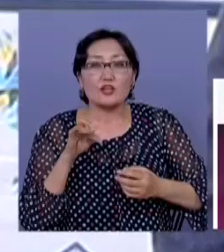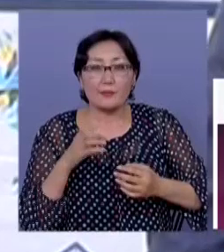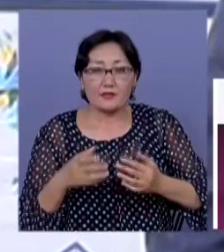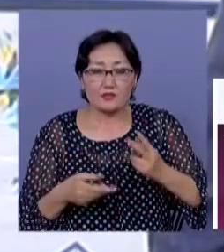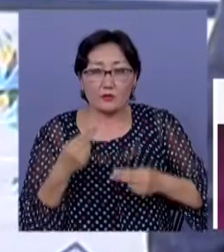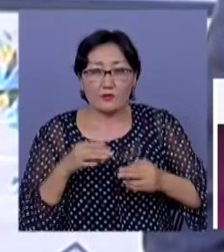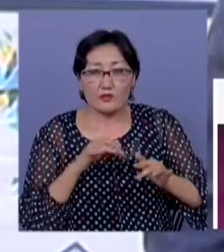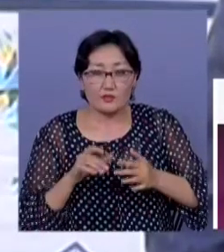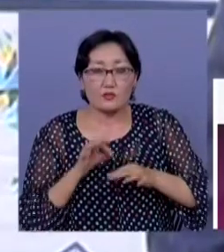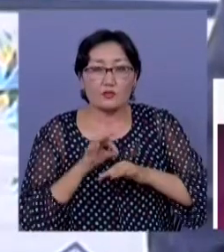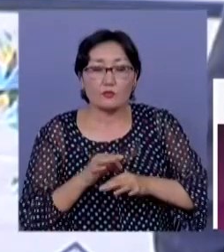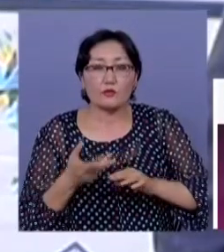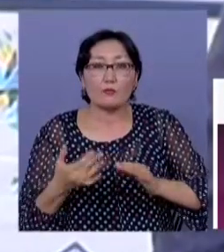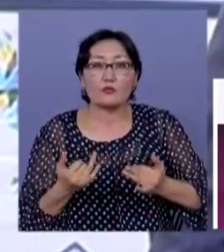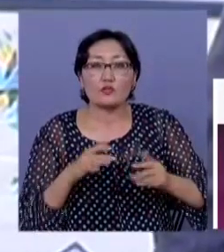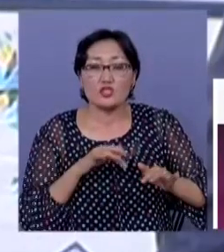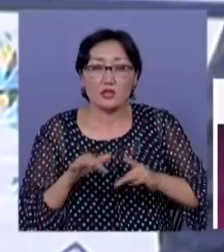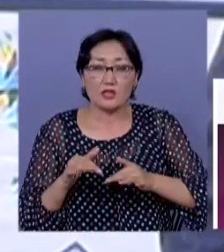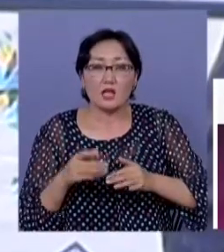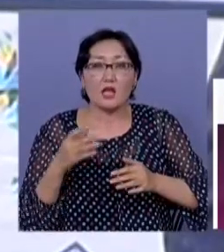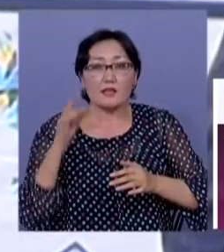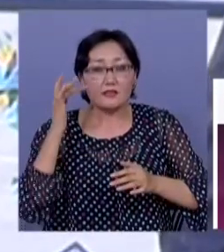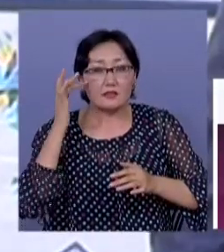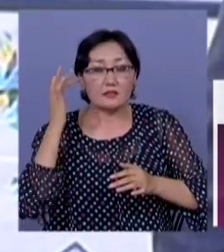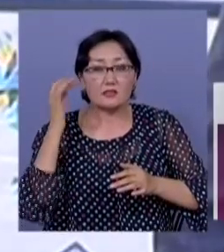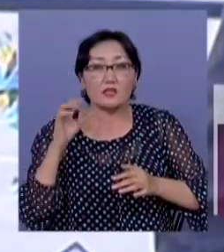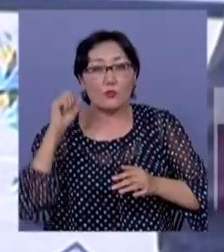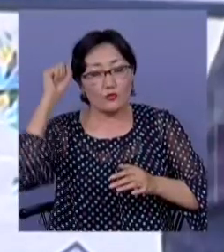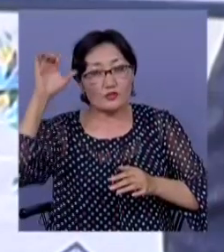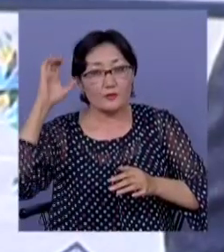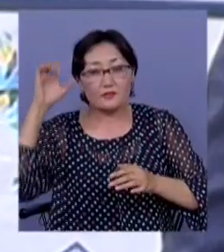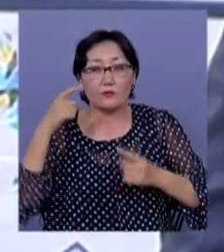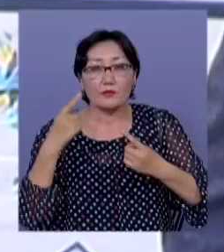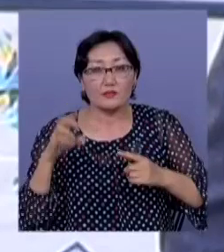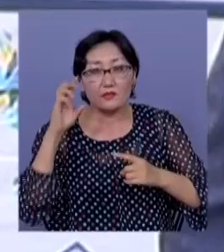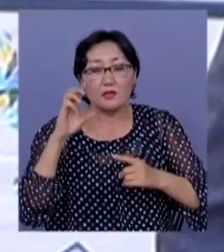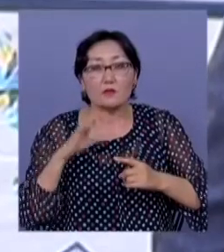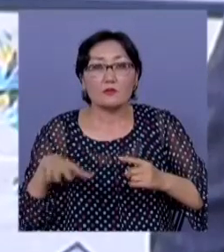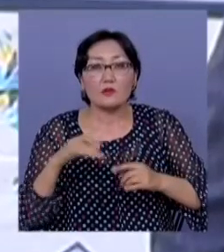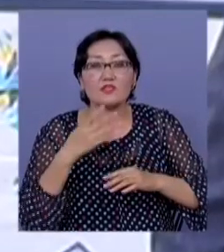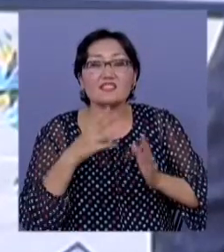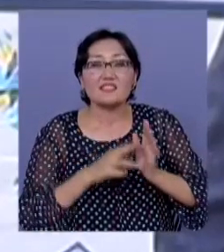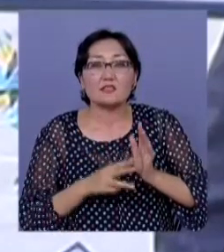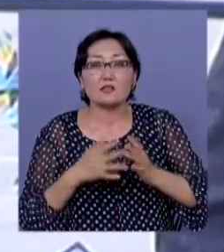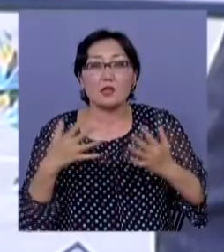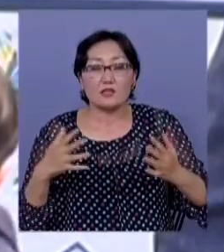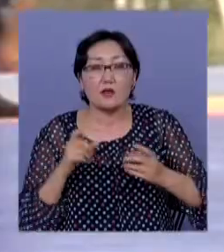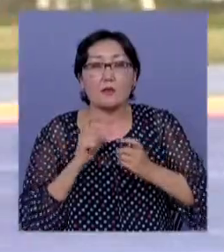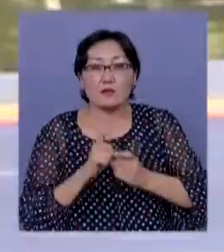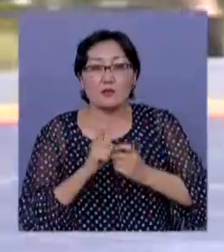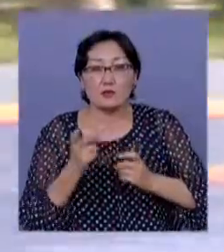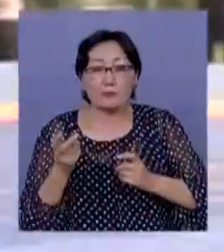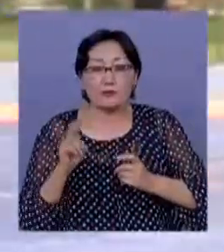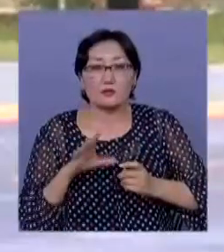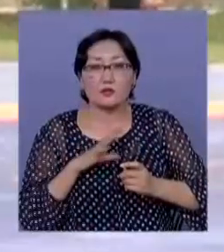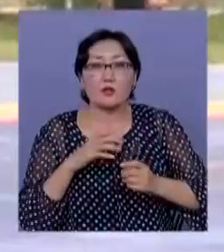жатыр. Жалпы бүгінгі шараға Қырғызстан, Өзбекстан және тағы да басқа шетелдерден 80-ден астам балуан бақтарын сынамақ.